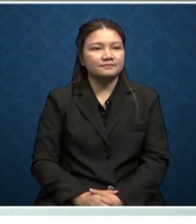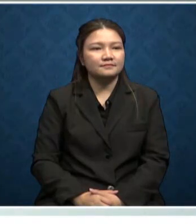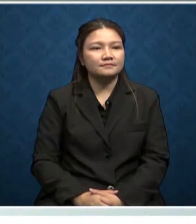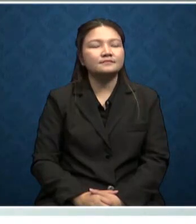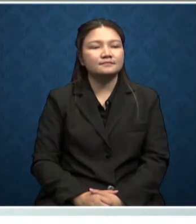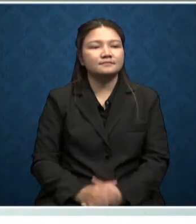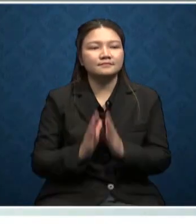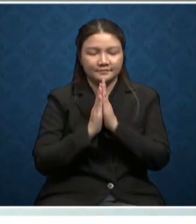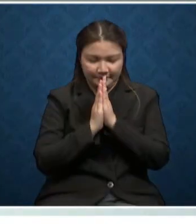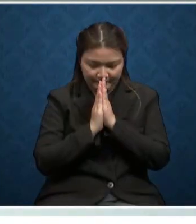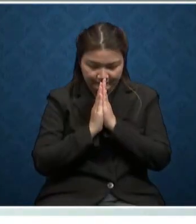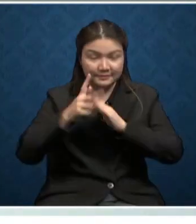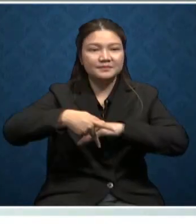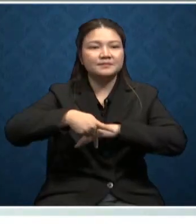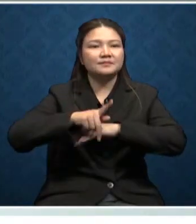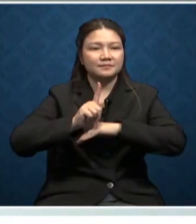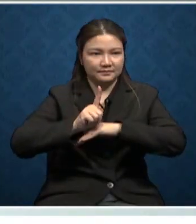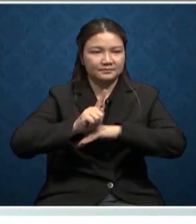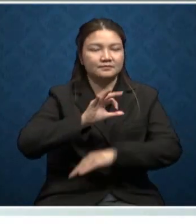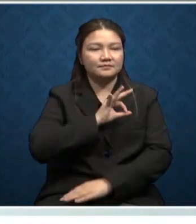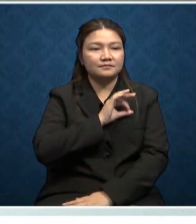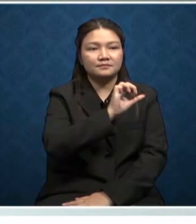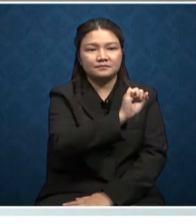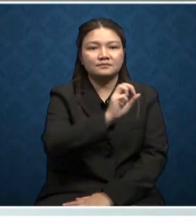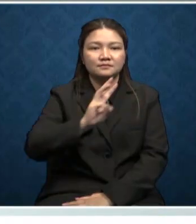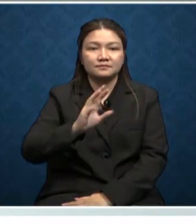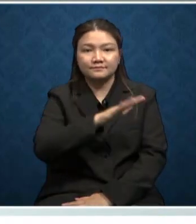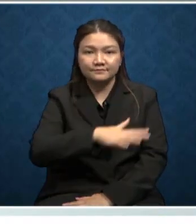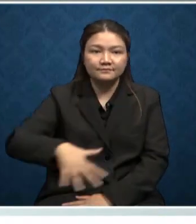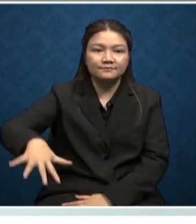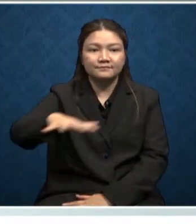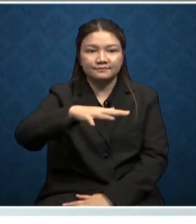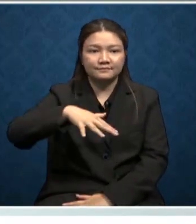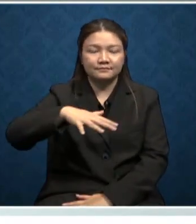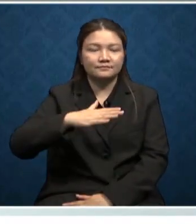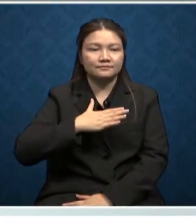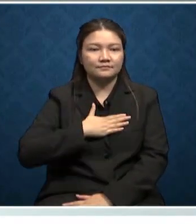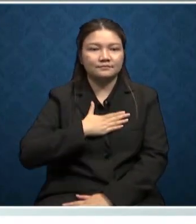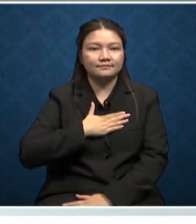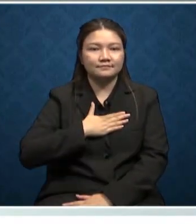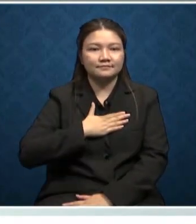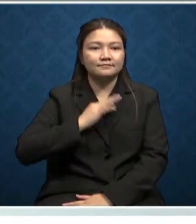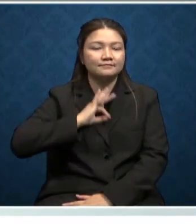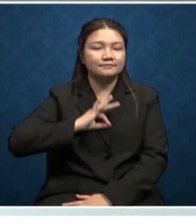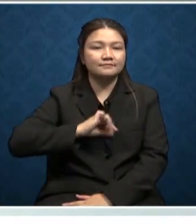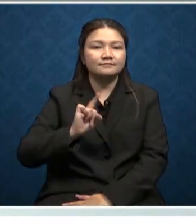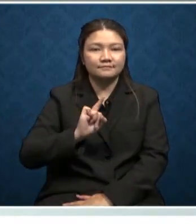เรียนท่านประธานและสมาชิกวุฒิสภาทุกท่านพวกเราเปี่ยม